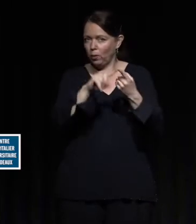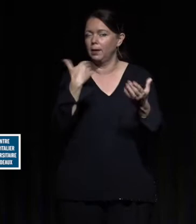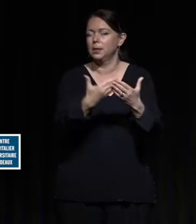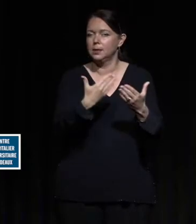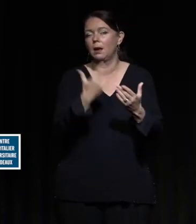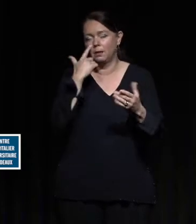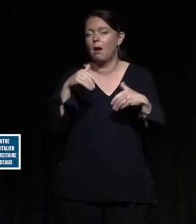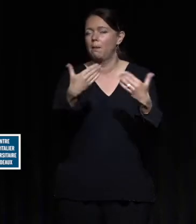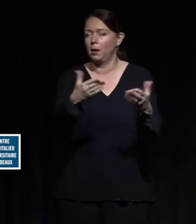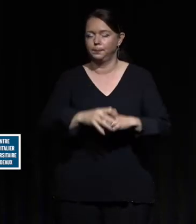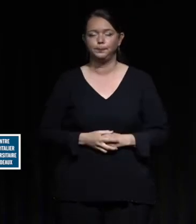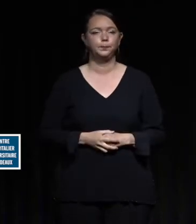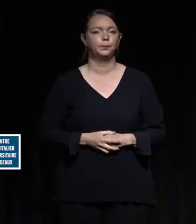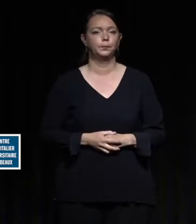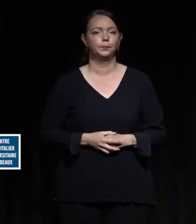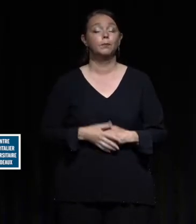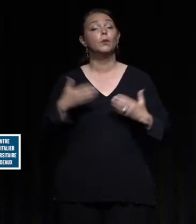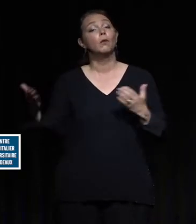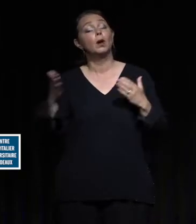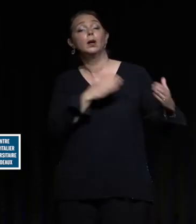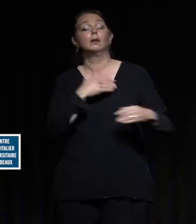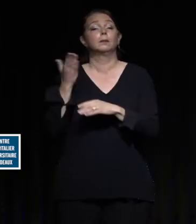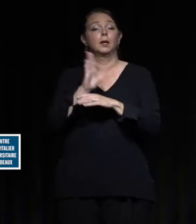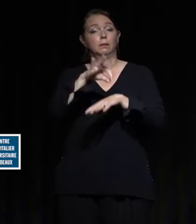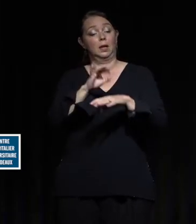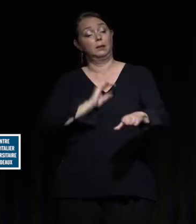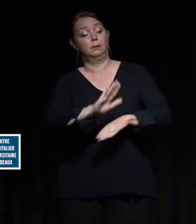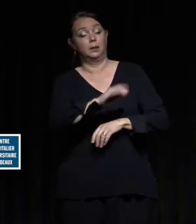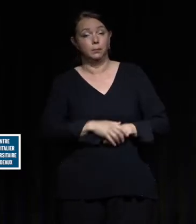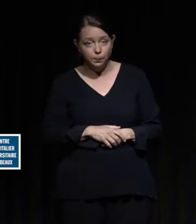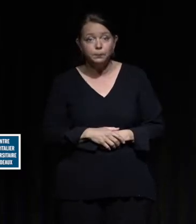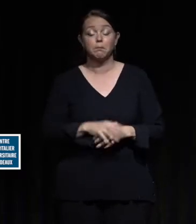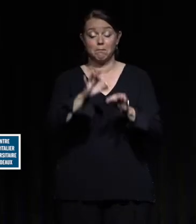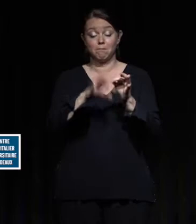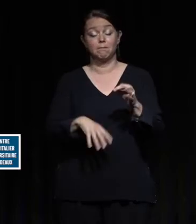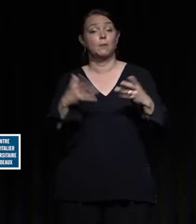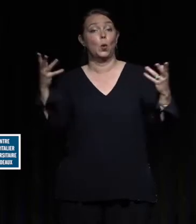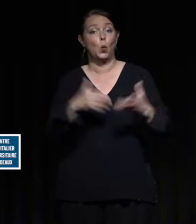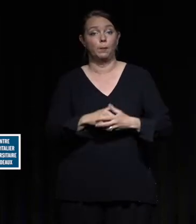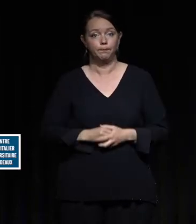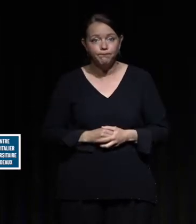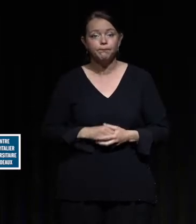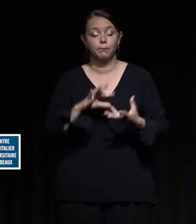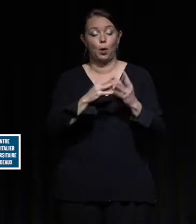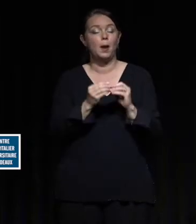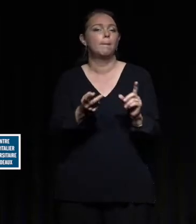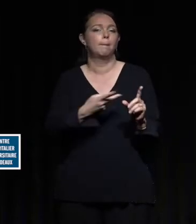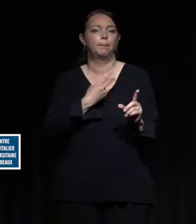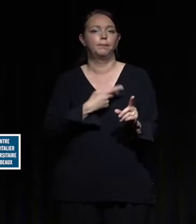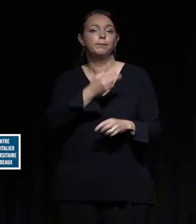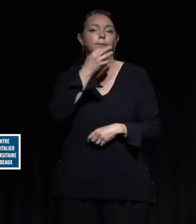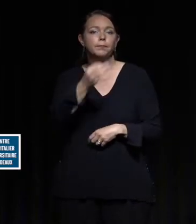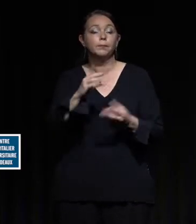Alors, voilà pour la présentation de cette maladie. Ensuite, ça donne quoi? C'est très connu, ça donne le problème en médecine de ce que l'on appelle